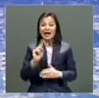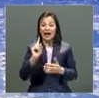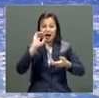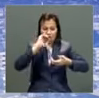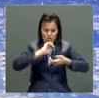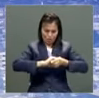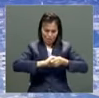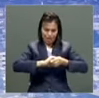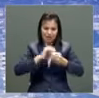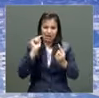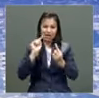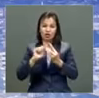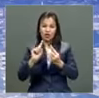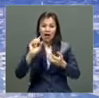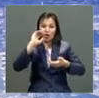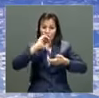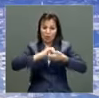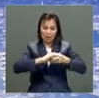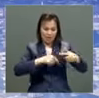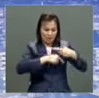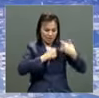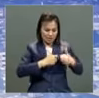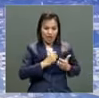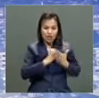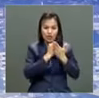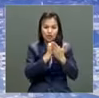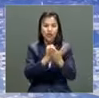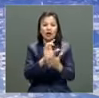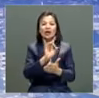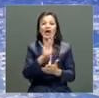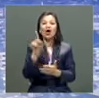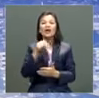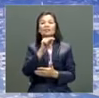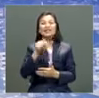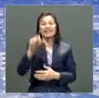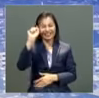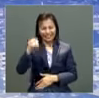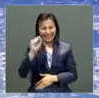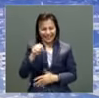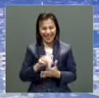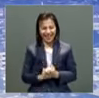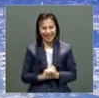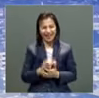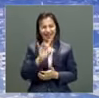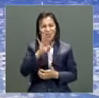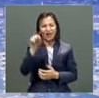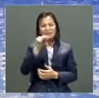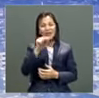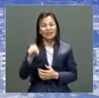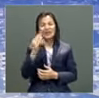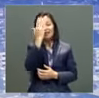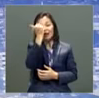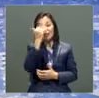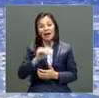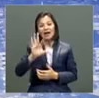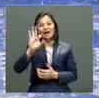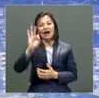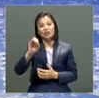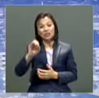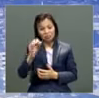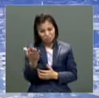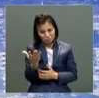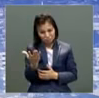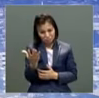ไม้ร่วมมือจะร่วมใจกัน 100% อย่างที่ว่านะครับผมบอกว่า 100% เพราะว่าถ้าพูด90เดี๋ย